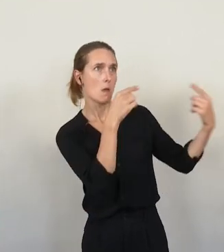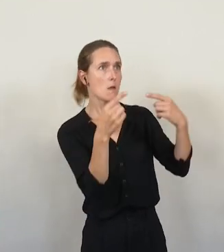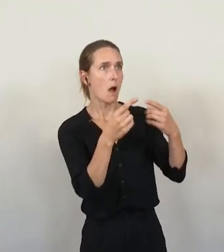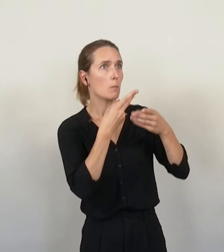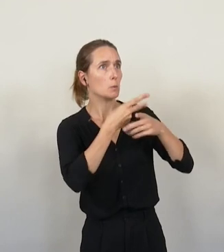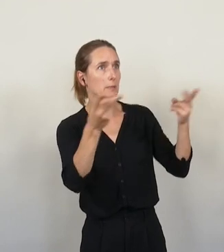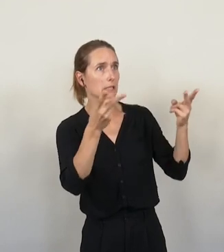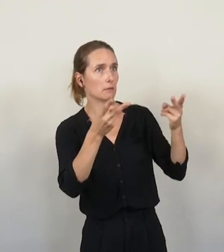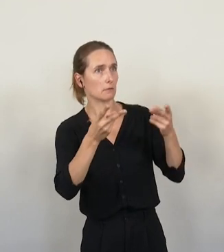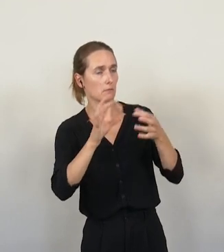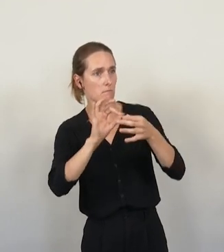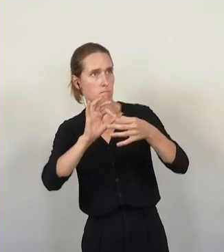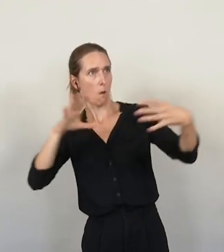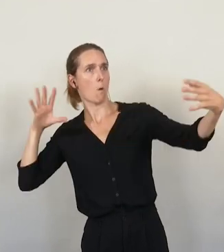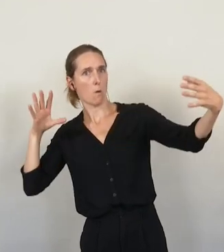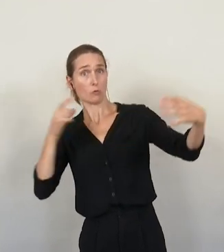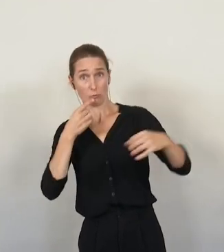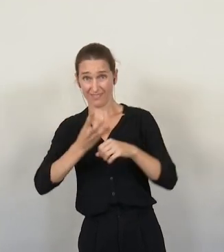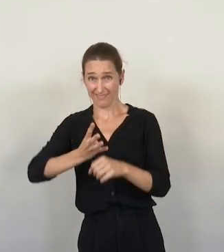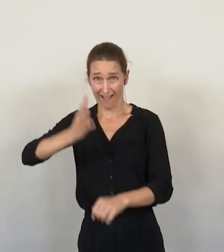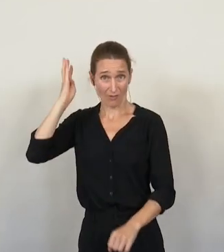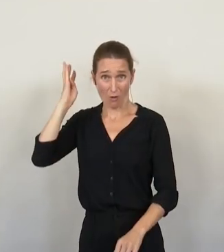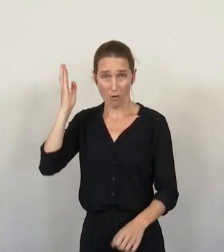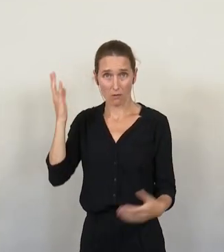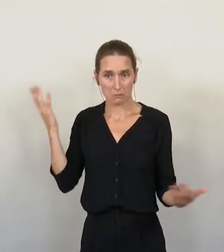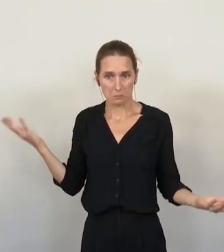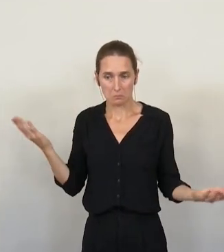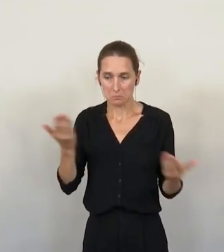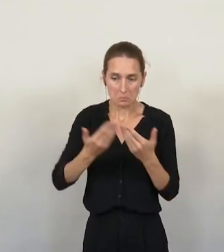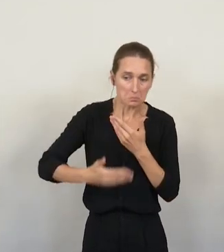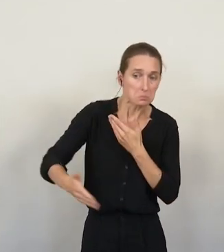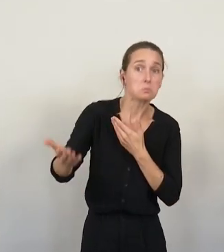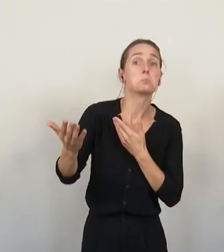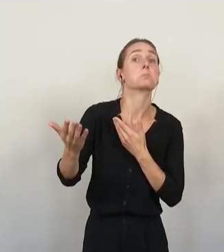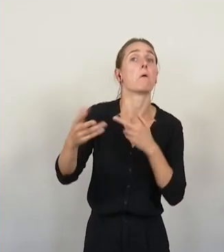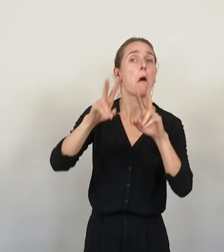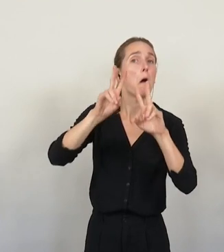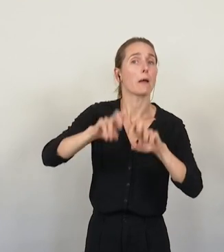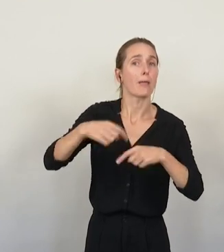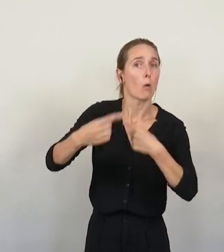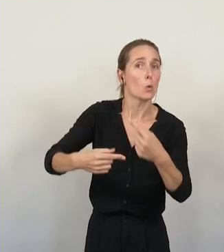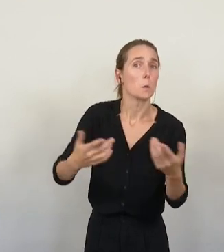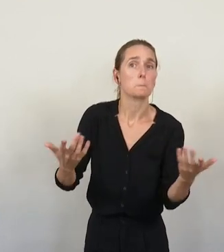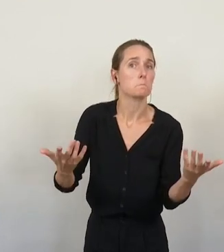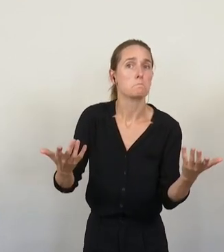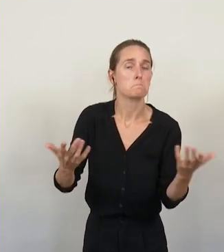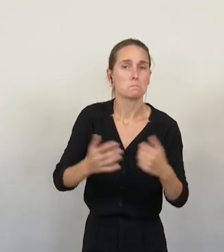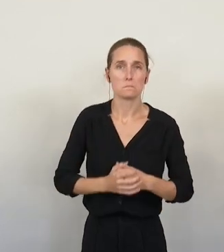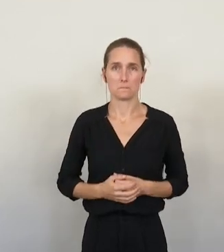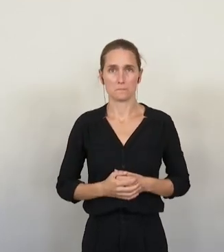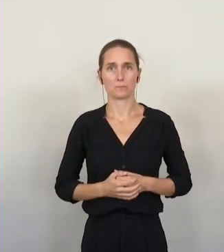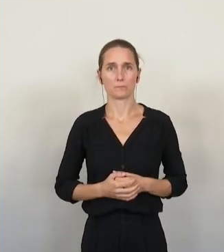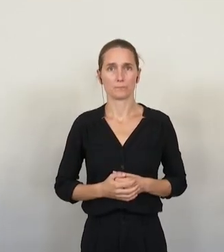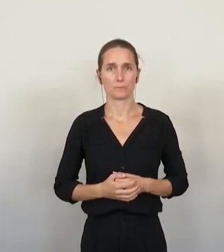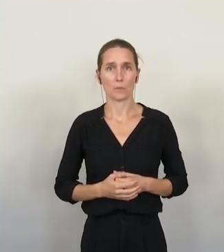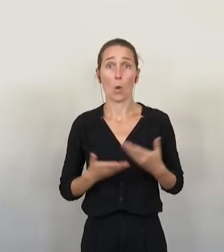ça fait 4 ans et 4 ans on ne sait pas exactement où est-ce que l'on est l'enquête aujourd'hui il n'est